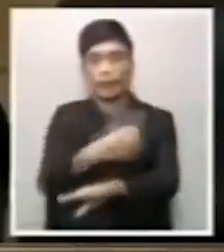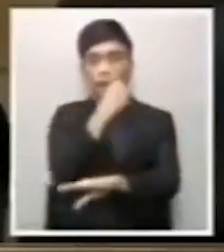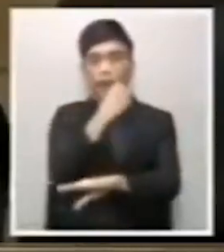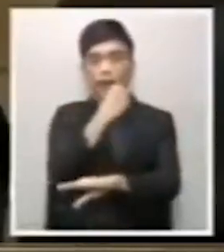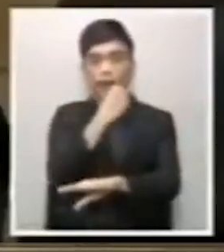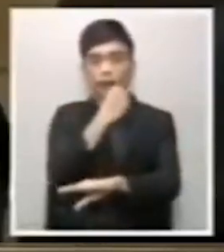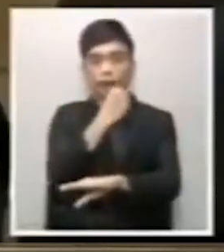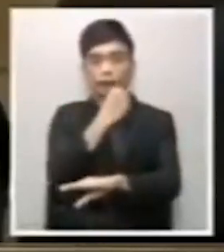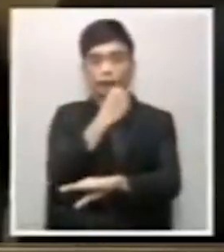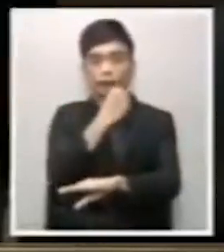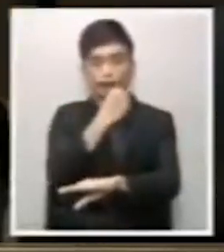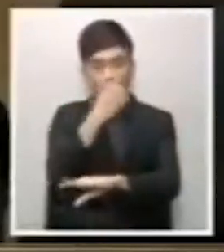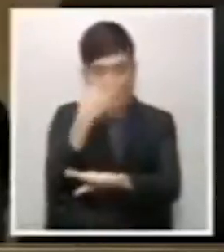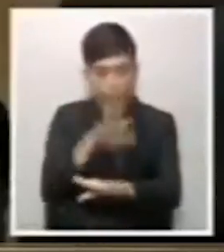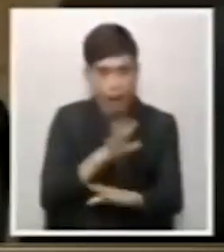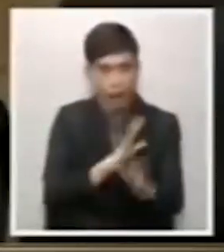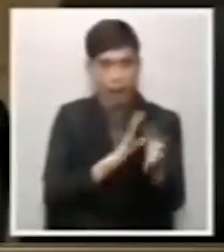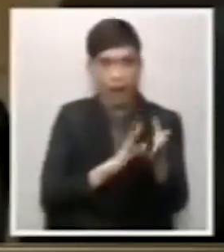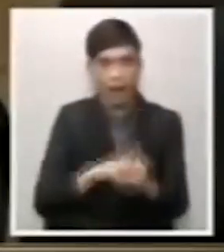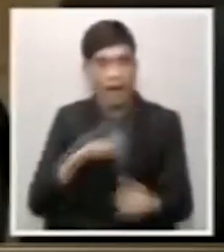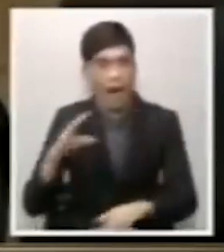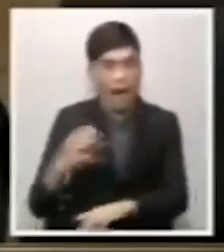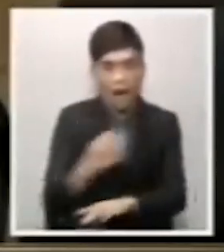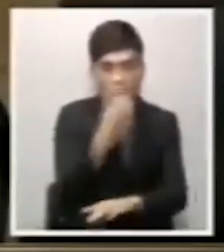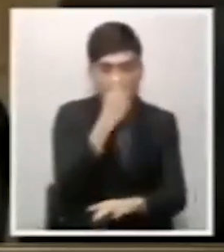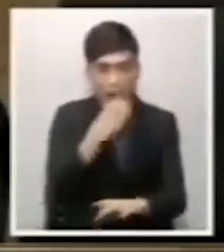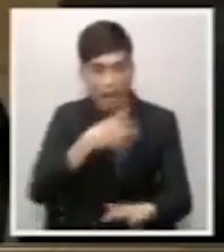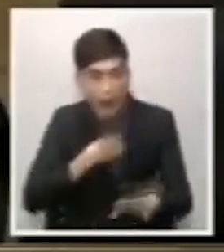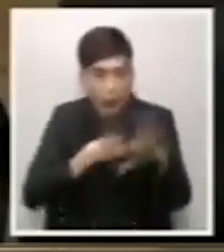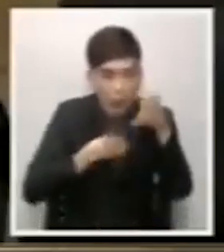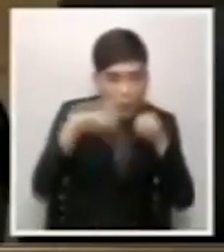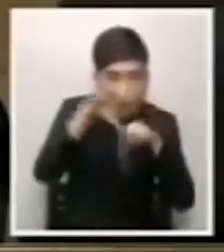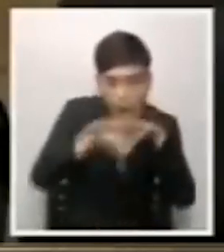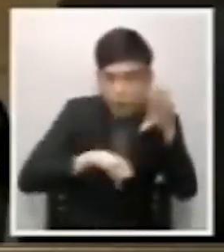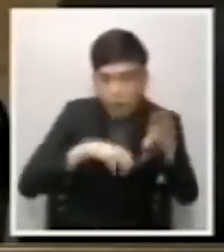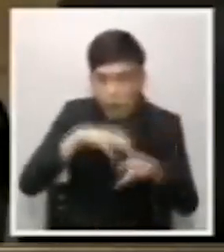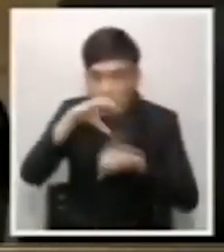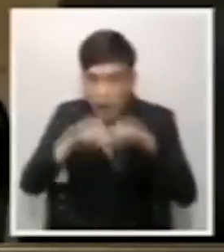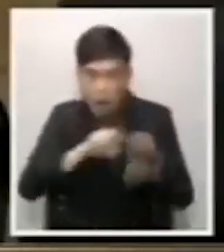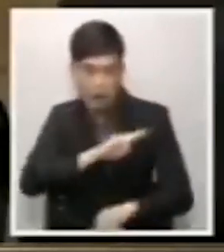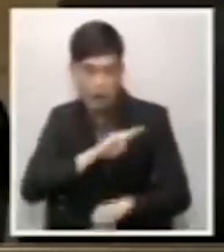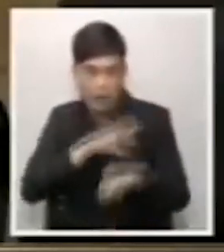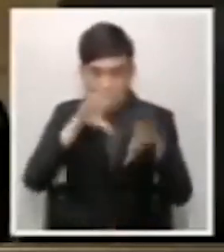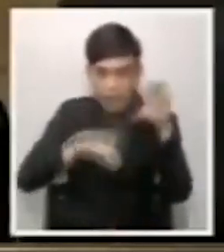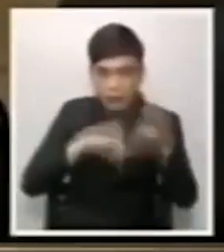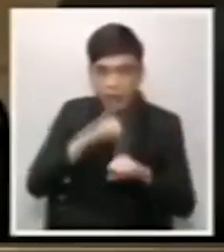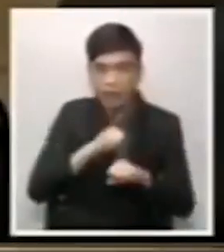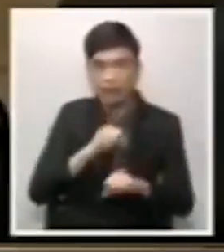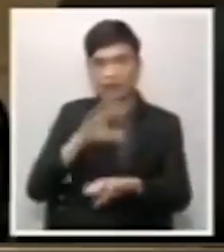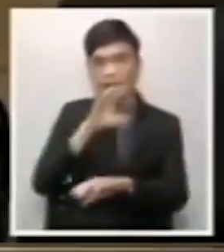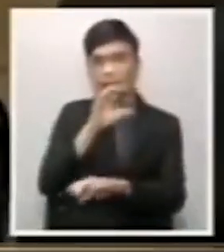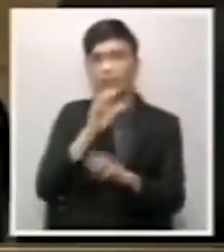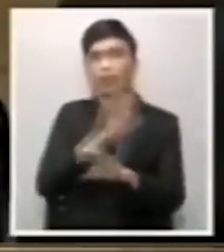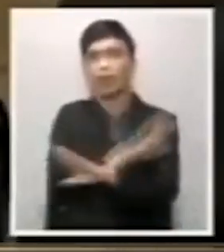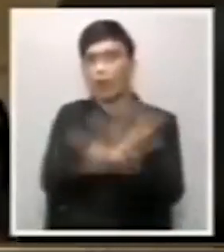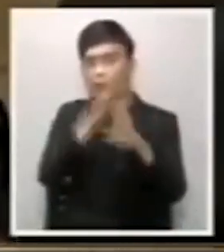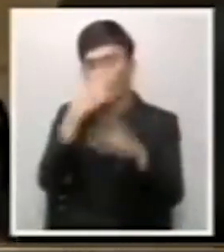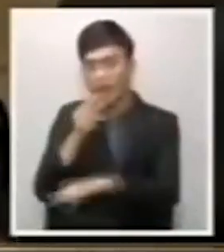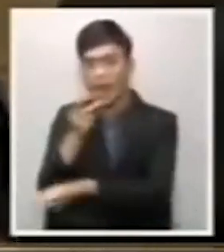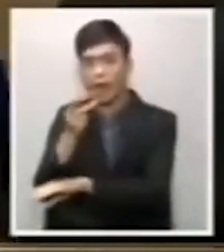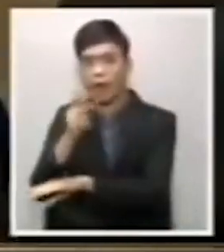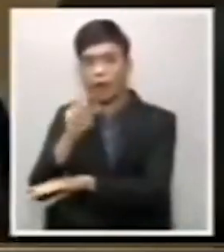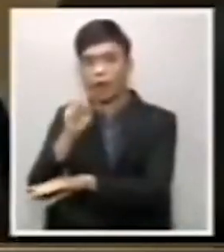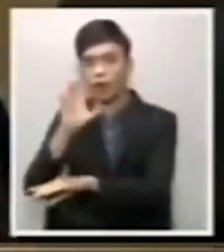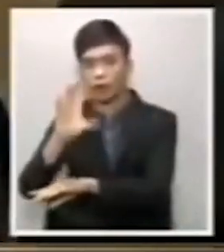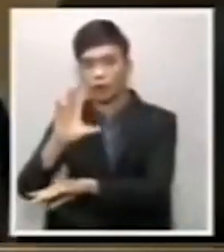ต้องการในการแสวงหาอำนาจต่อไปแม้จะไม่ได้อยู่ในยุคของการรัฐประหารแล้วก็ตามรั